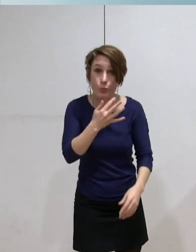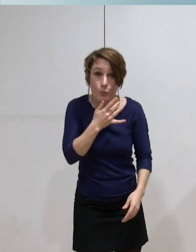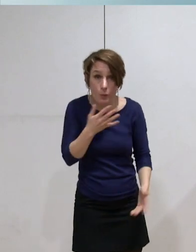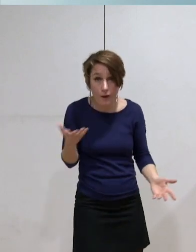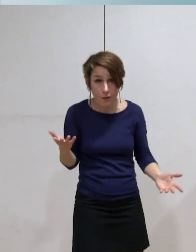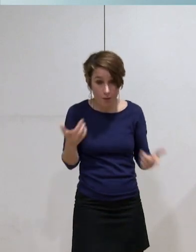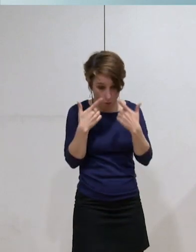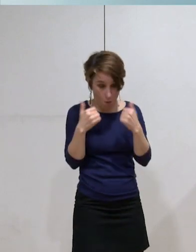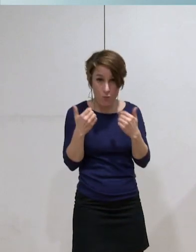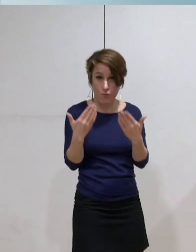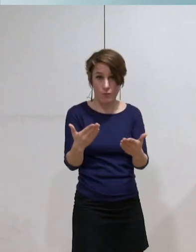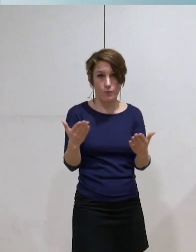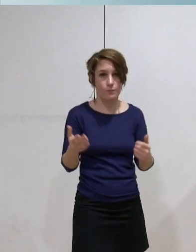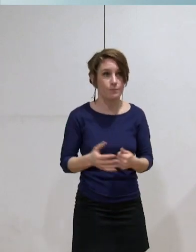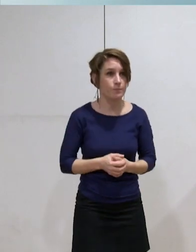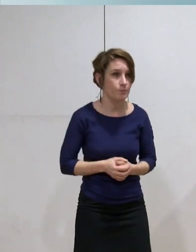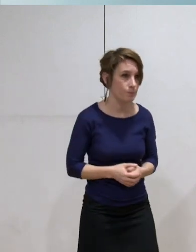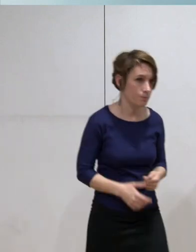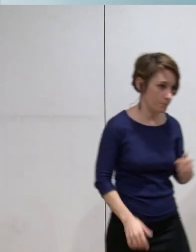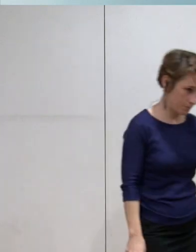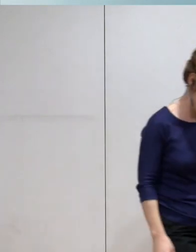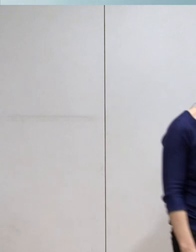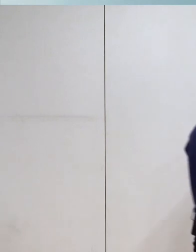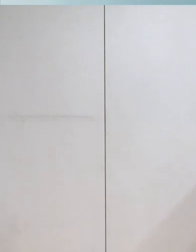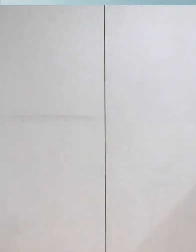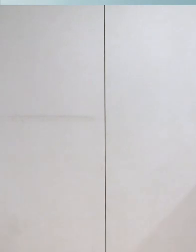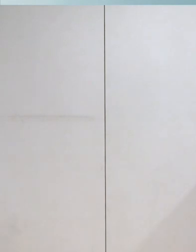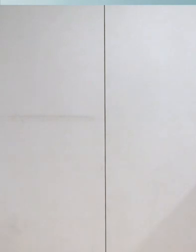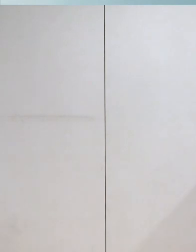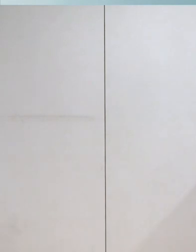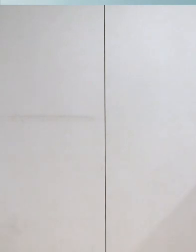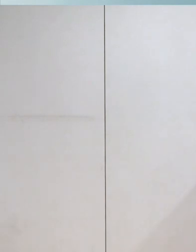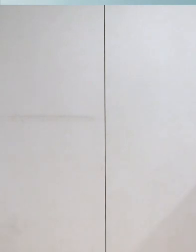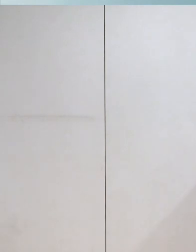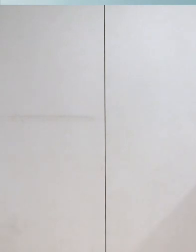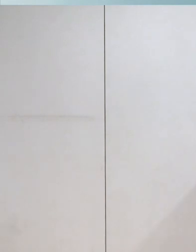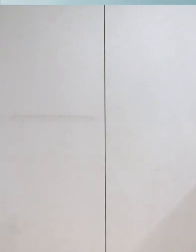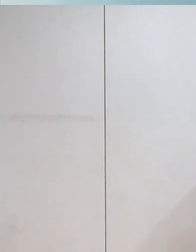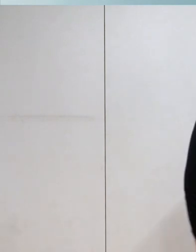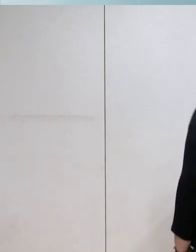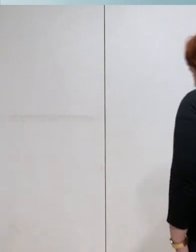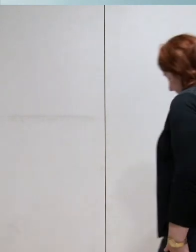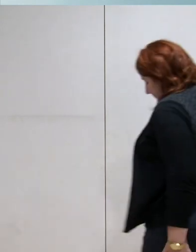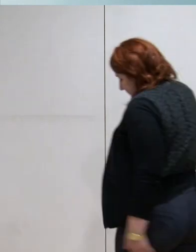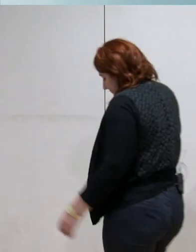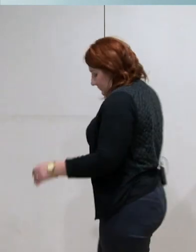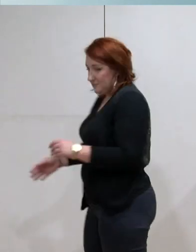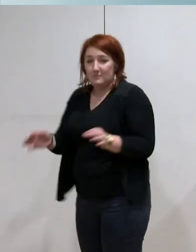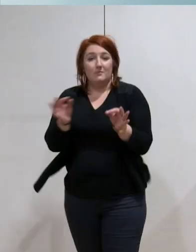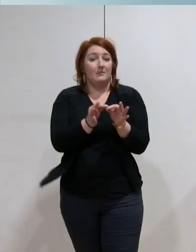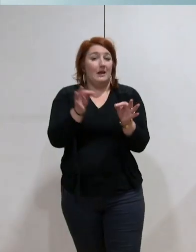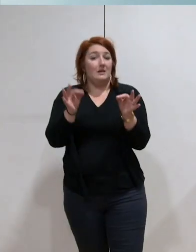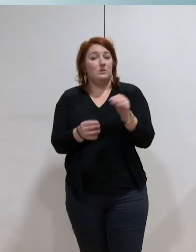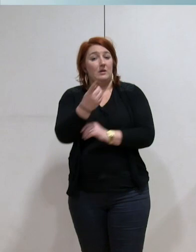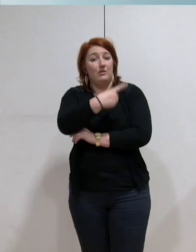et donc votre action elle produit aussi une perte de recette